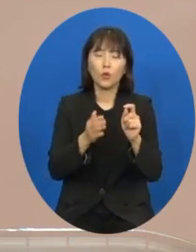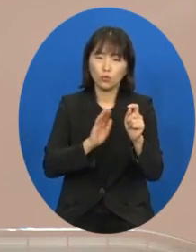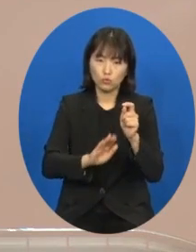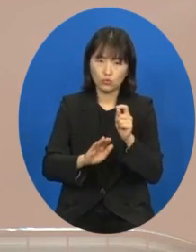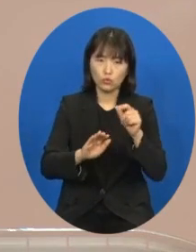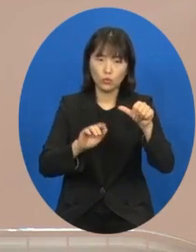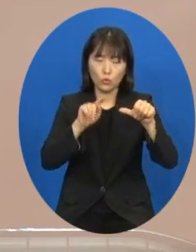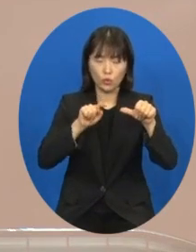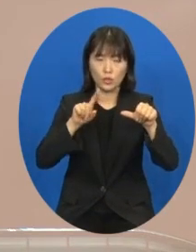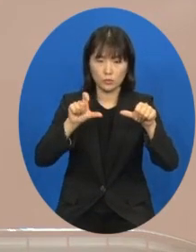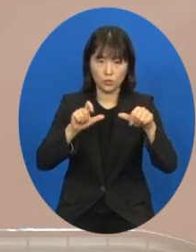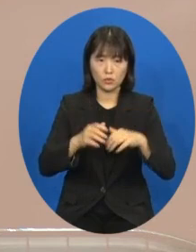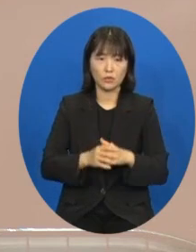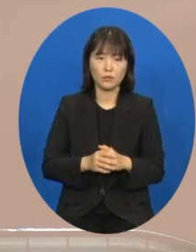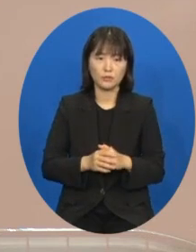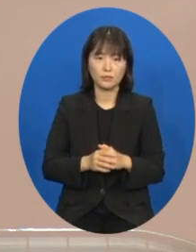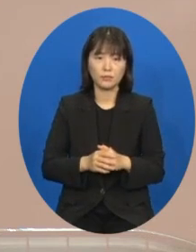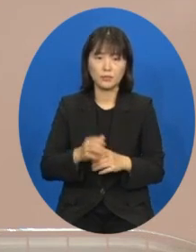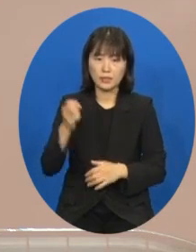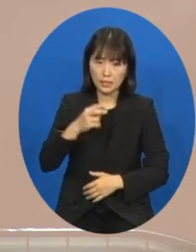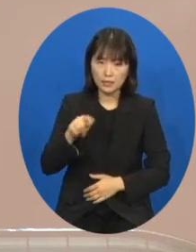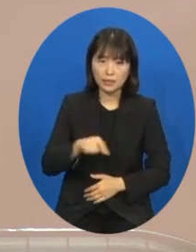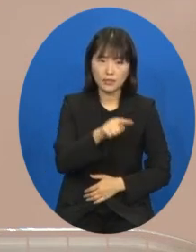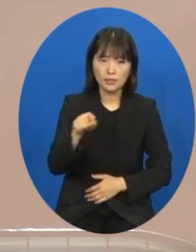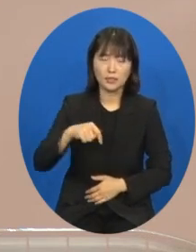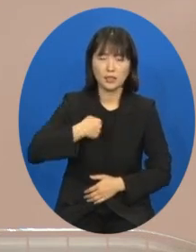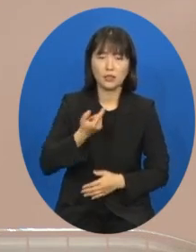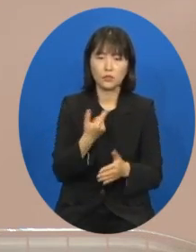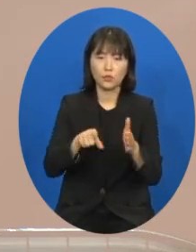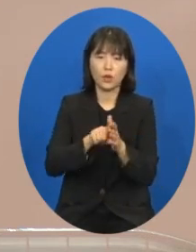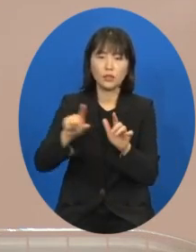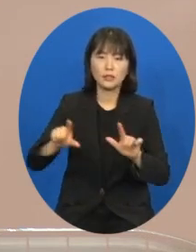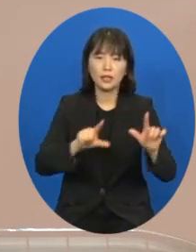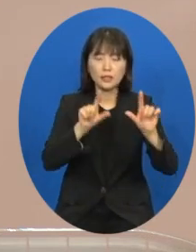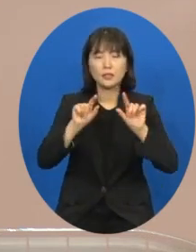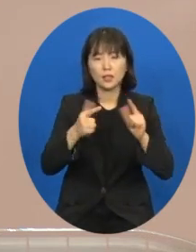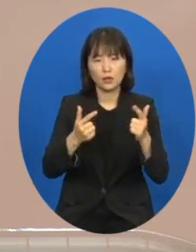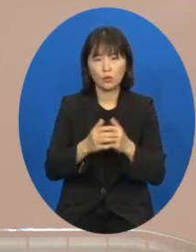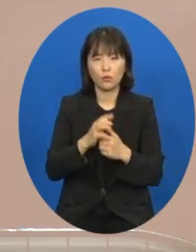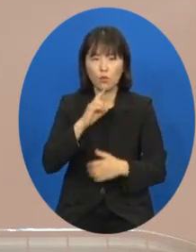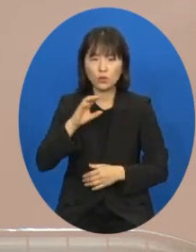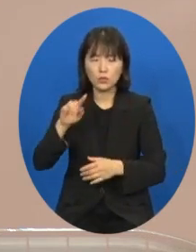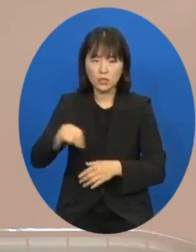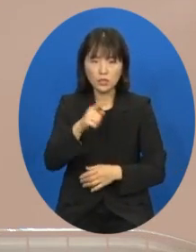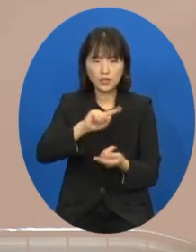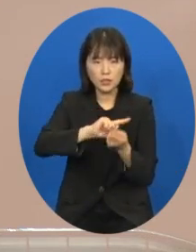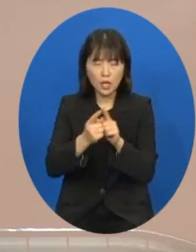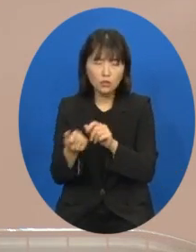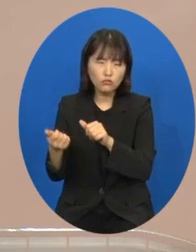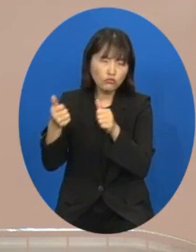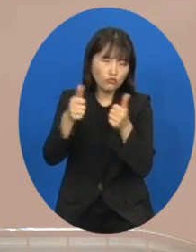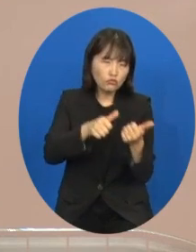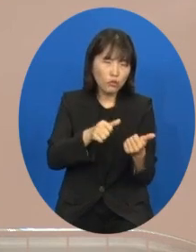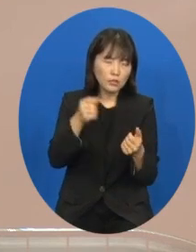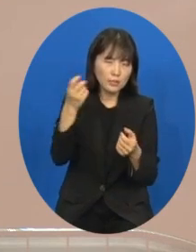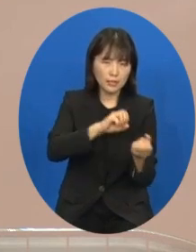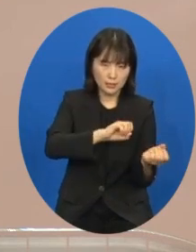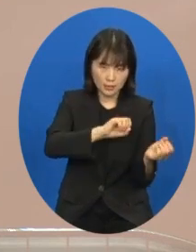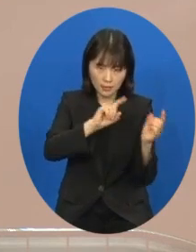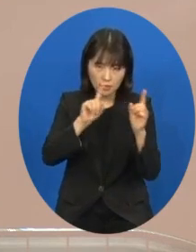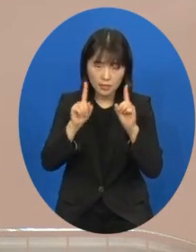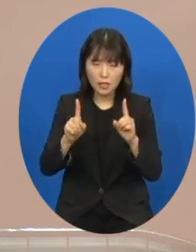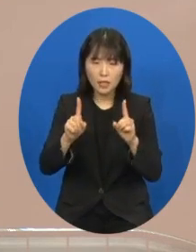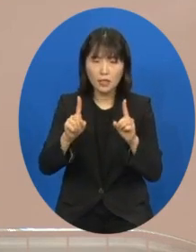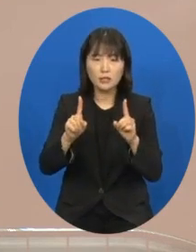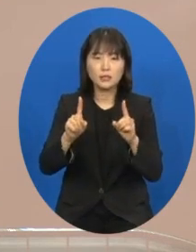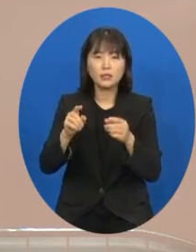5장 15절에 보면 다시는 그들 자신을 위하여 살지 않고 오직 그들을 대신하여 죽었다가